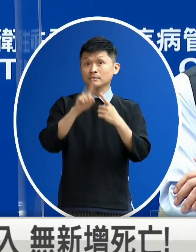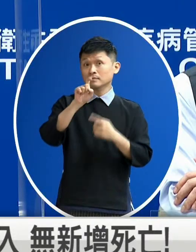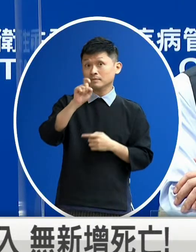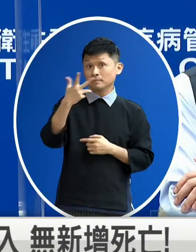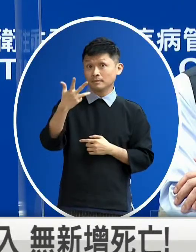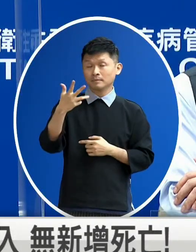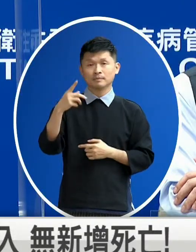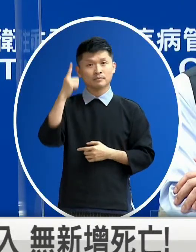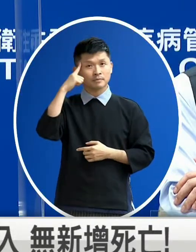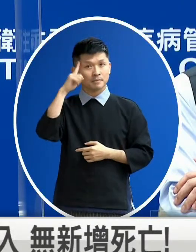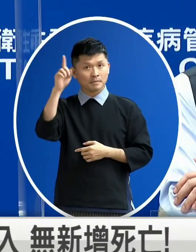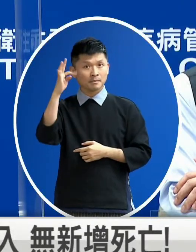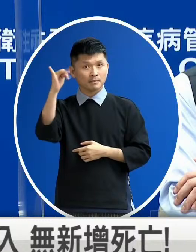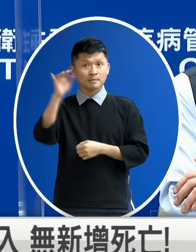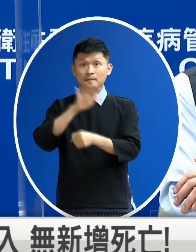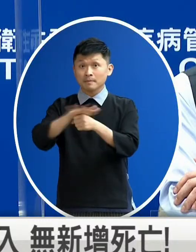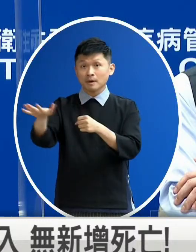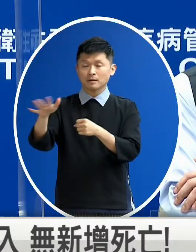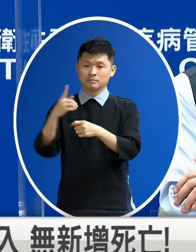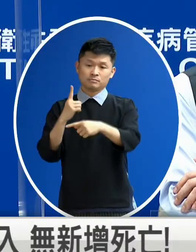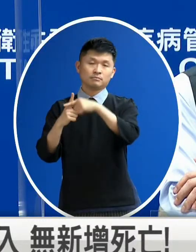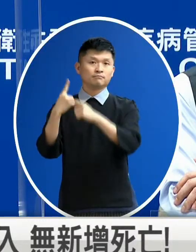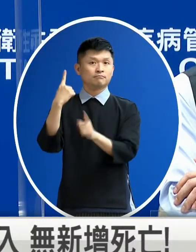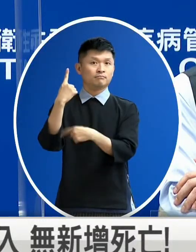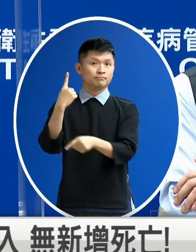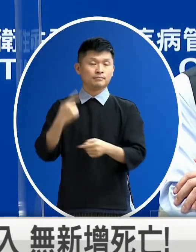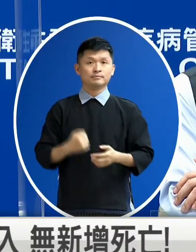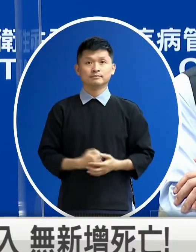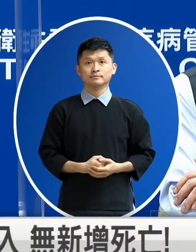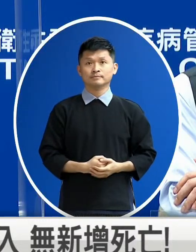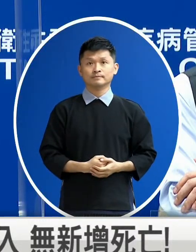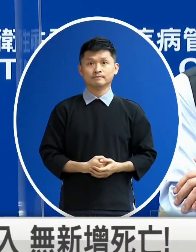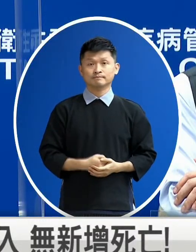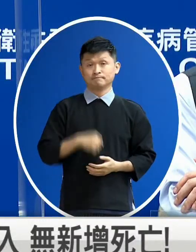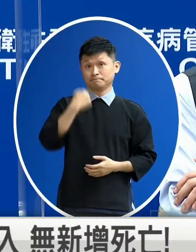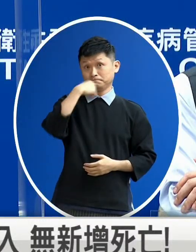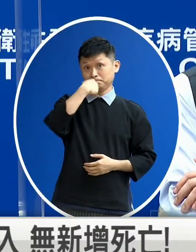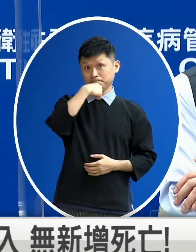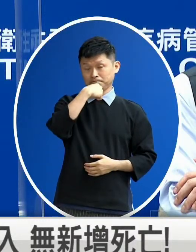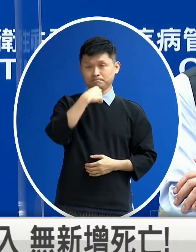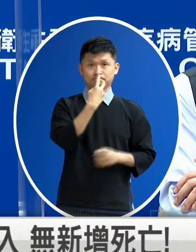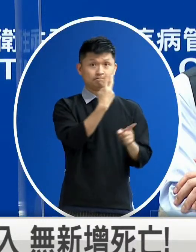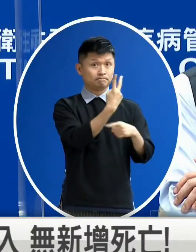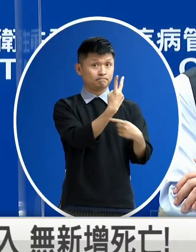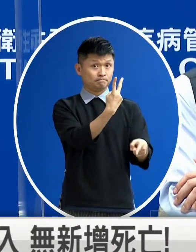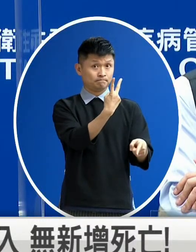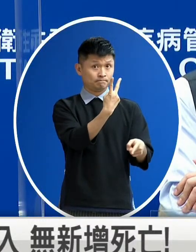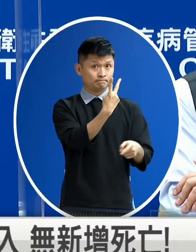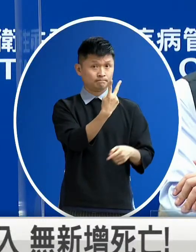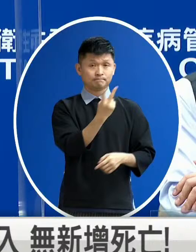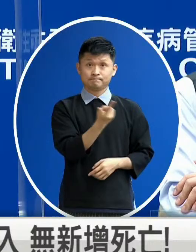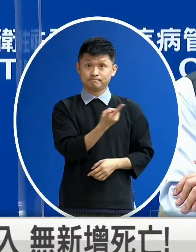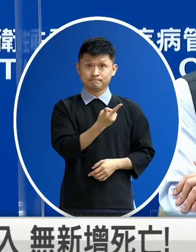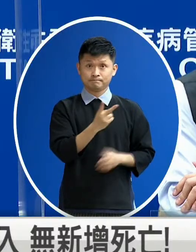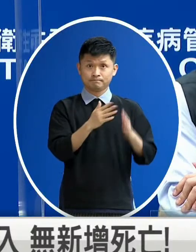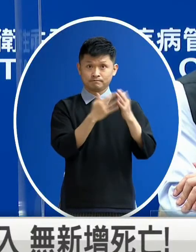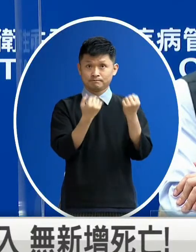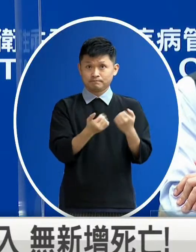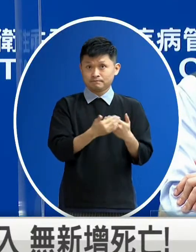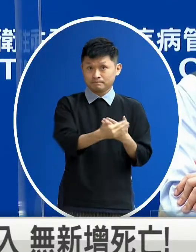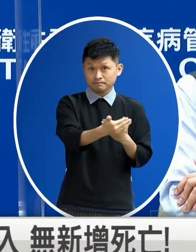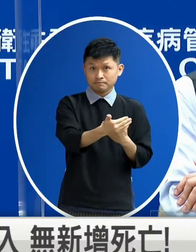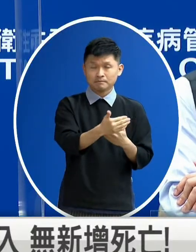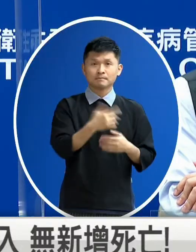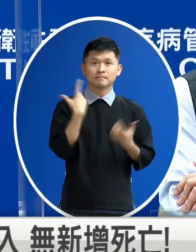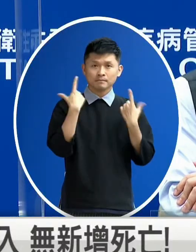疫期满后裁检啊是1例，那这个本土的病例2例，都是哈居隔哈阴